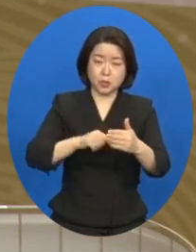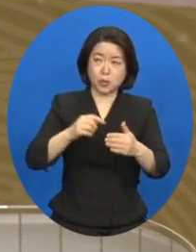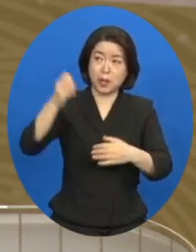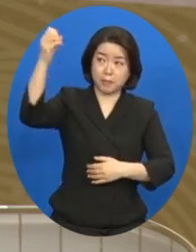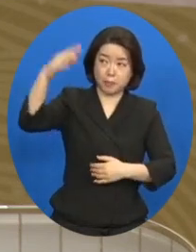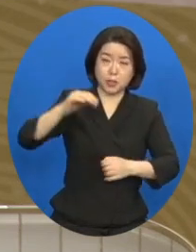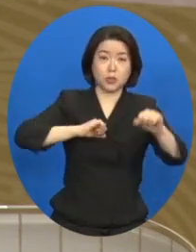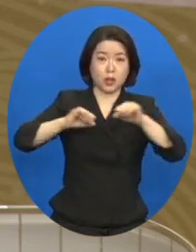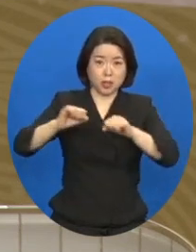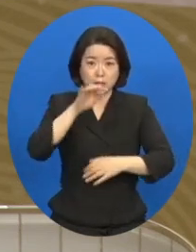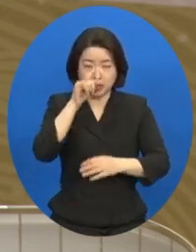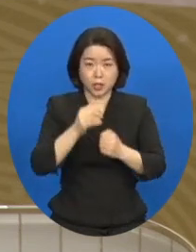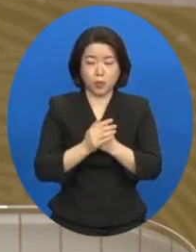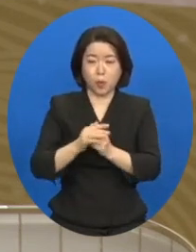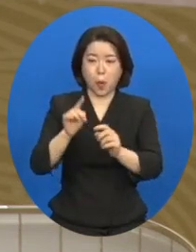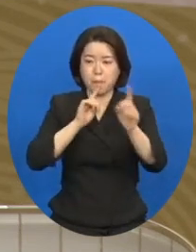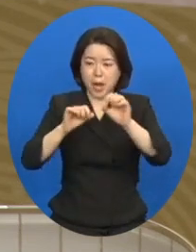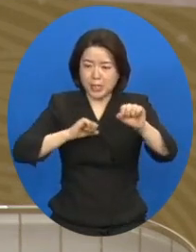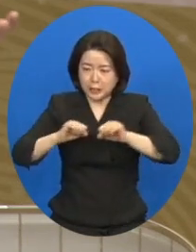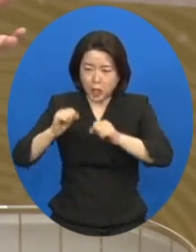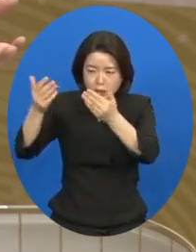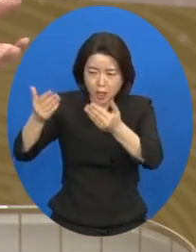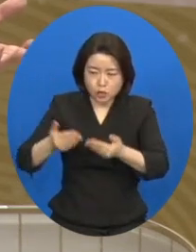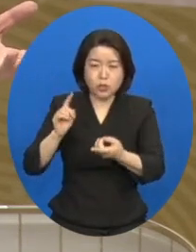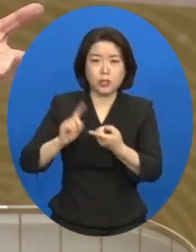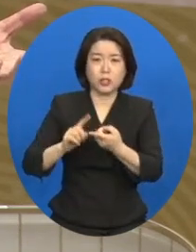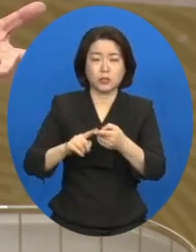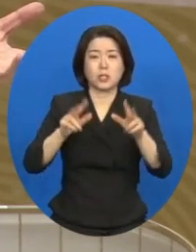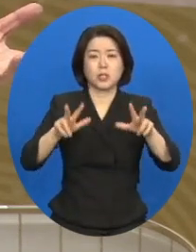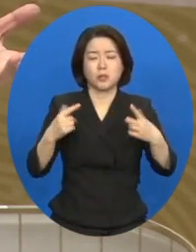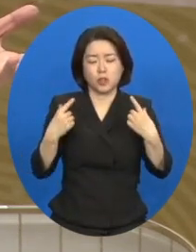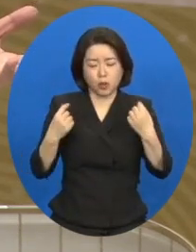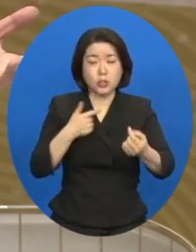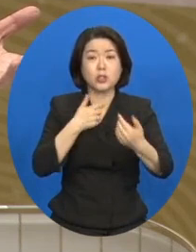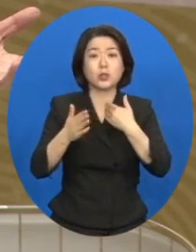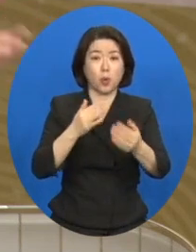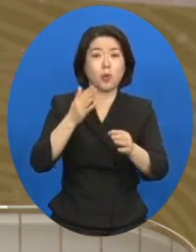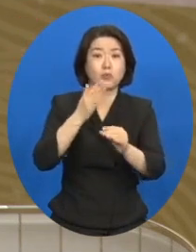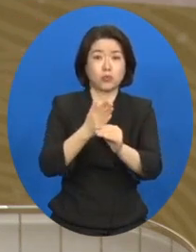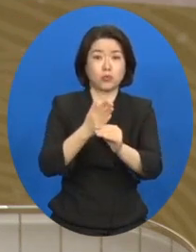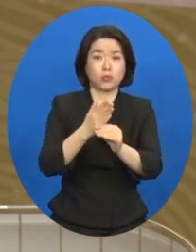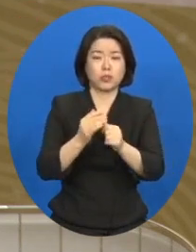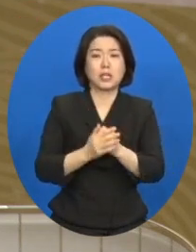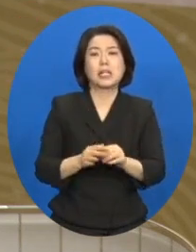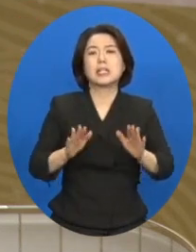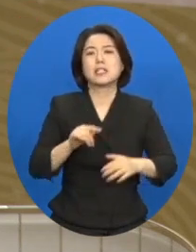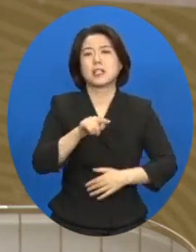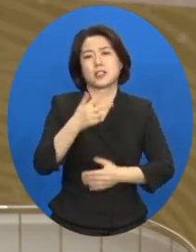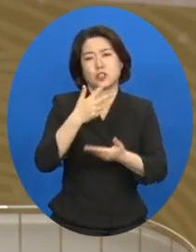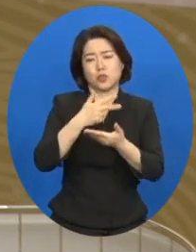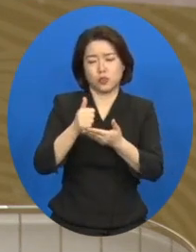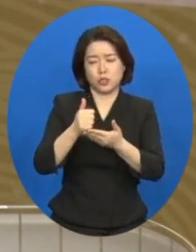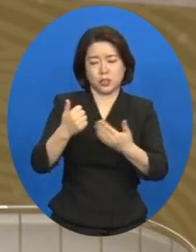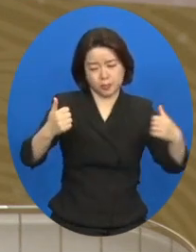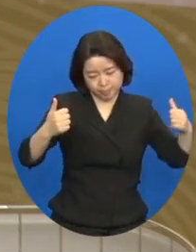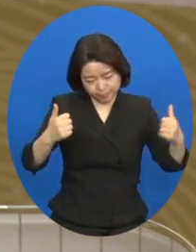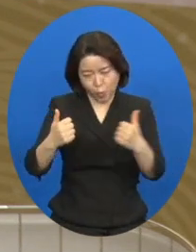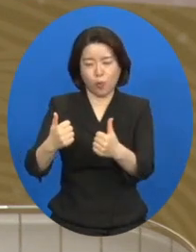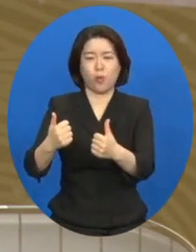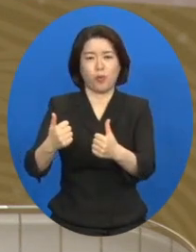역사하시고 말씀으로 역사하고 계신 것을 지금도 경험하고 있잖아요. 이제는 그 주님께 돌아서는